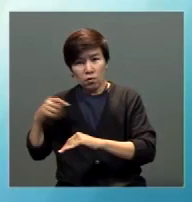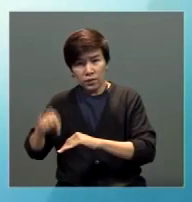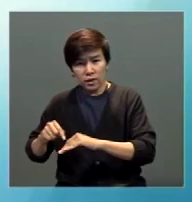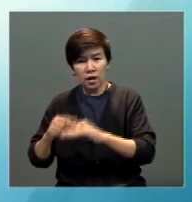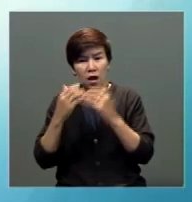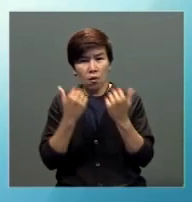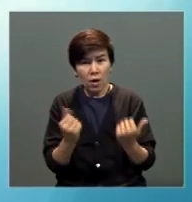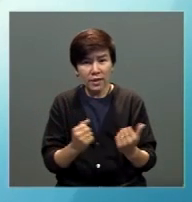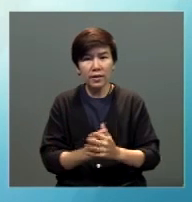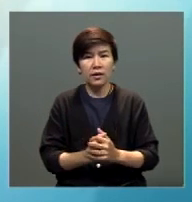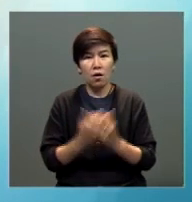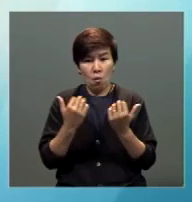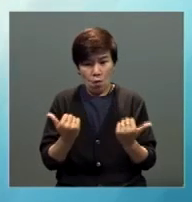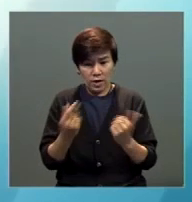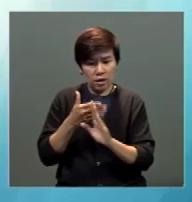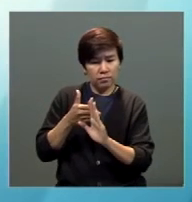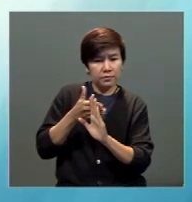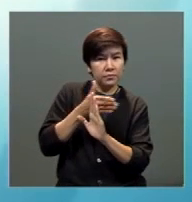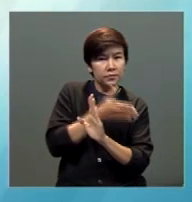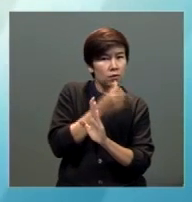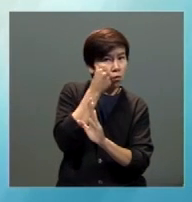ก็ยังต้องเกาะตัวเลขอย่างนี้ไปเรื่อยๆนะครับถ้าลงได้เรื่อยๆอย่างนี้ก็ดีแต่ยังยืนยันว่าณวันนี้ผลของวันนี้เป็นจาก14วันที่แล้วที่เรารวมตัวกันทำงานด้วยกันอย่างดีคือเรื่องของการอยู่บ้านหยุดเชื้อเพื่อชาติที่เราคุยกันมาตลอดนะครับนะครับวันนี้